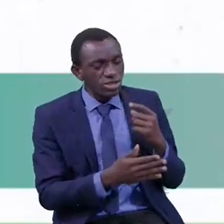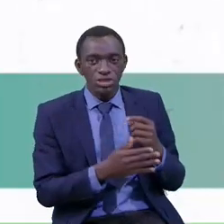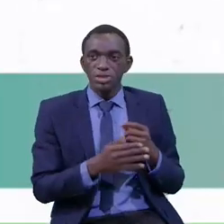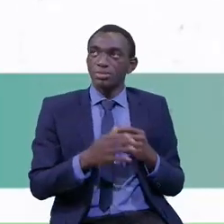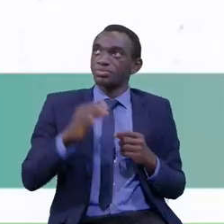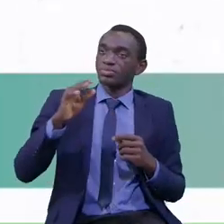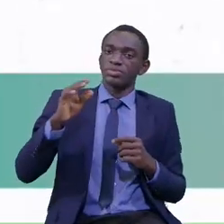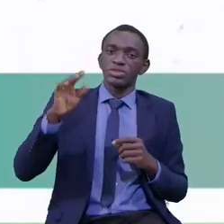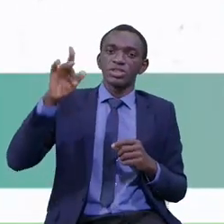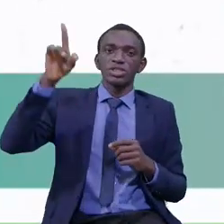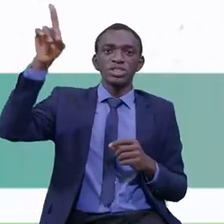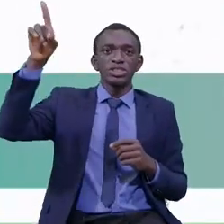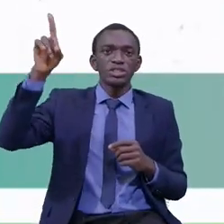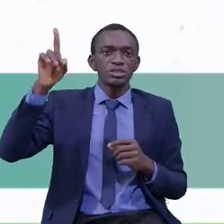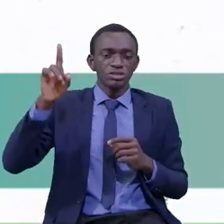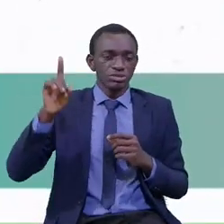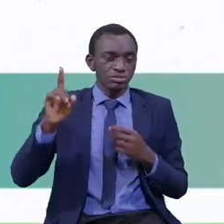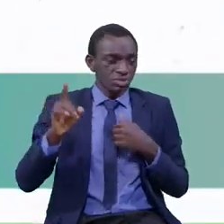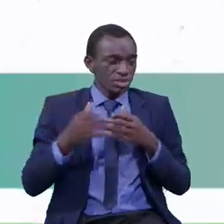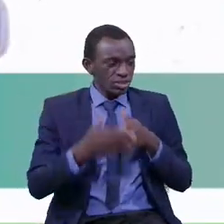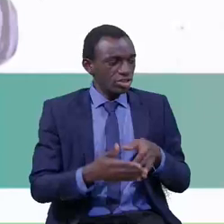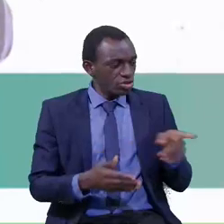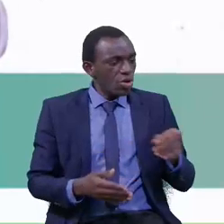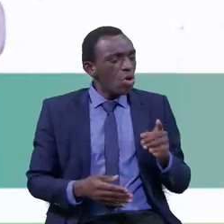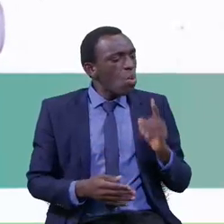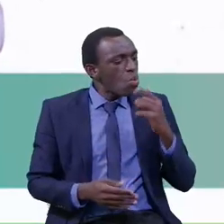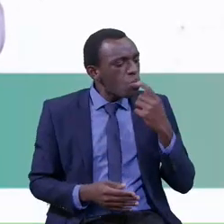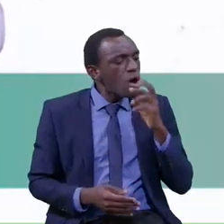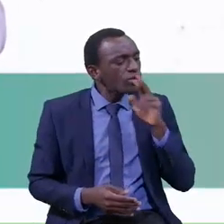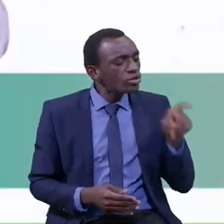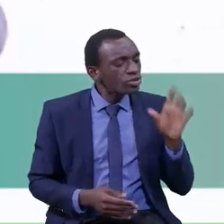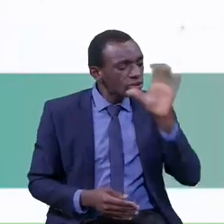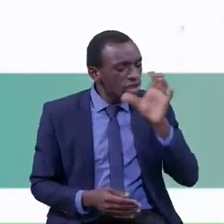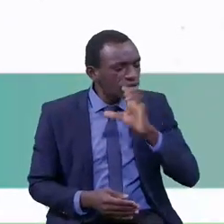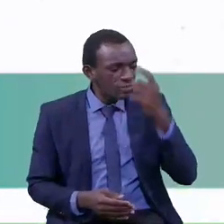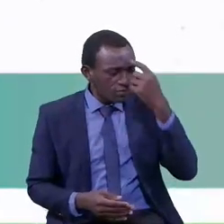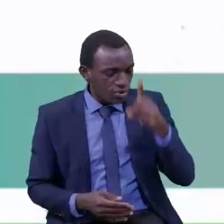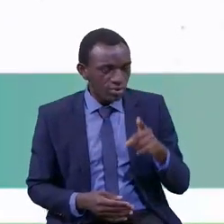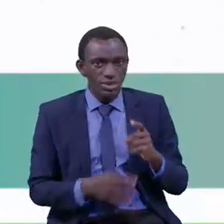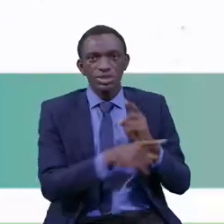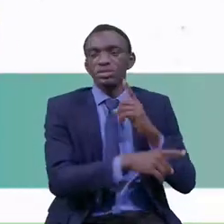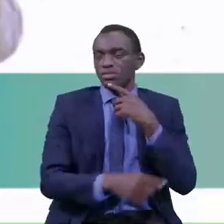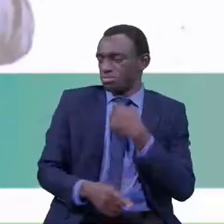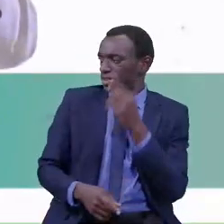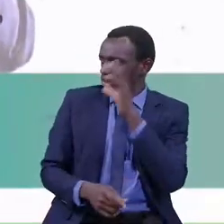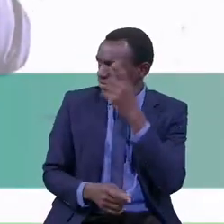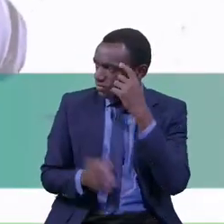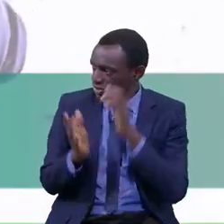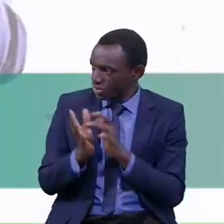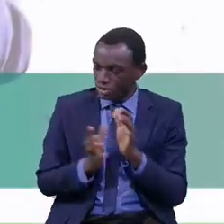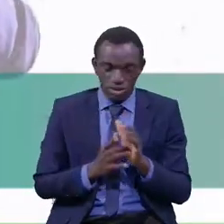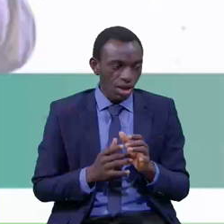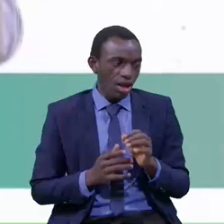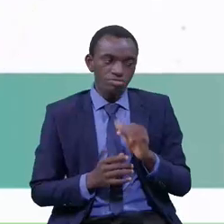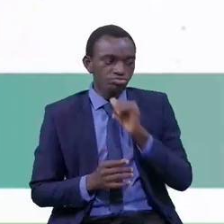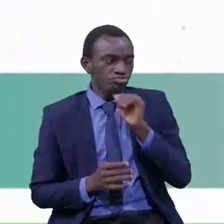dirige. Qui cherches-tu? Je cherche Jésus. Ah, il n'est pas là-bas. Reviens, tu le trouveras pas